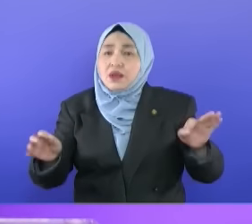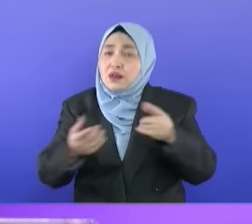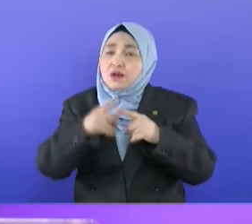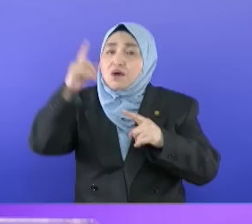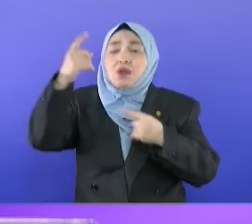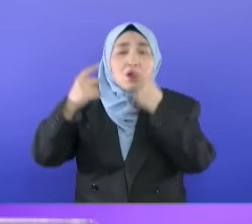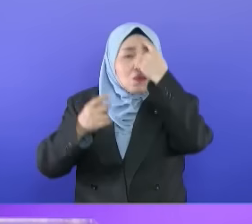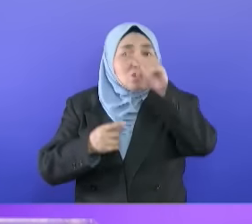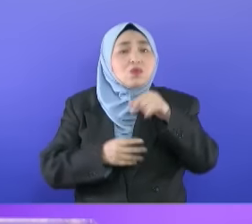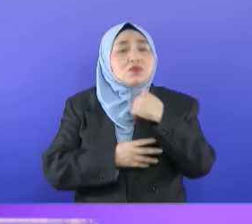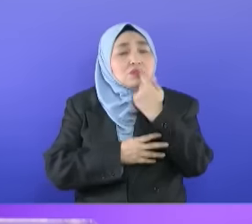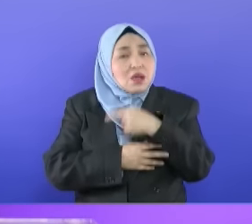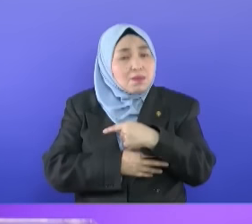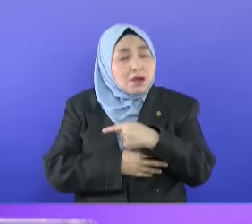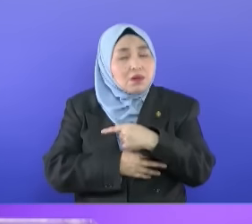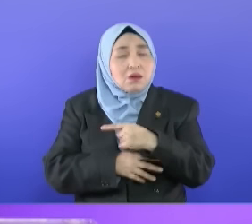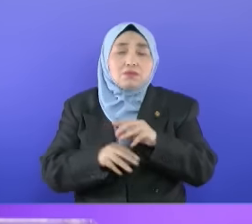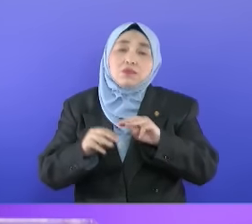untuk siapa